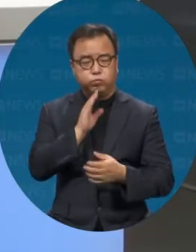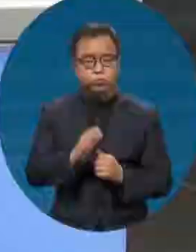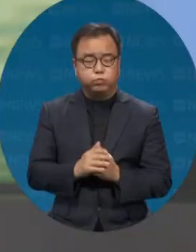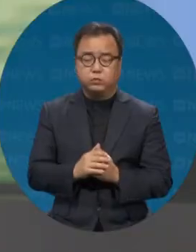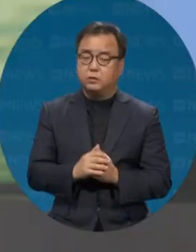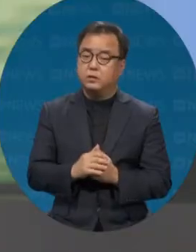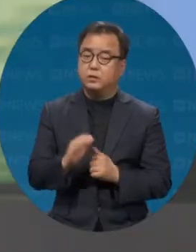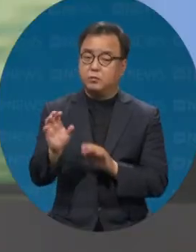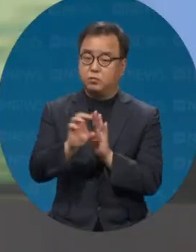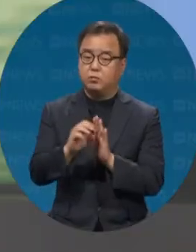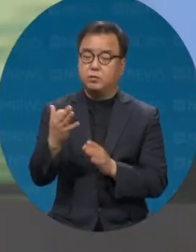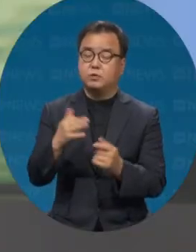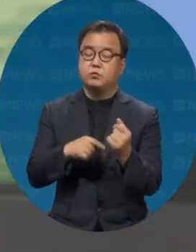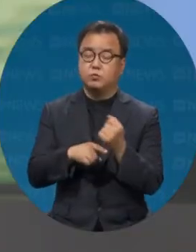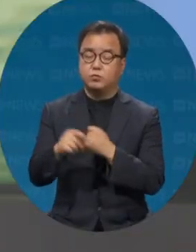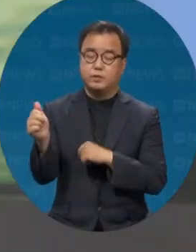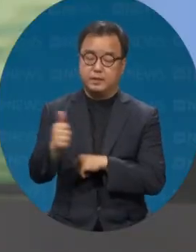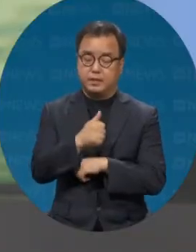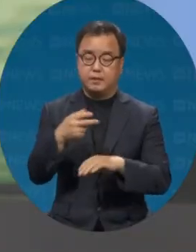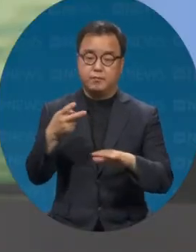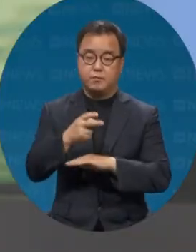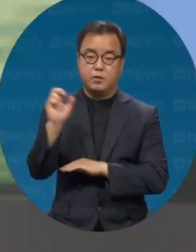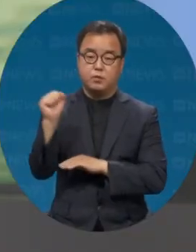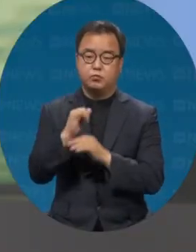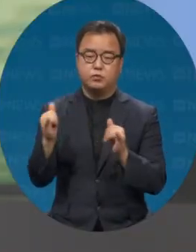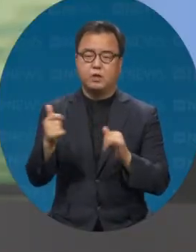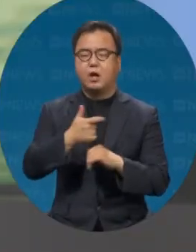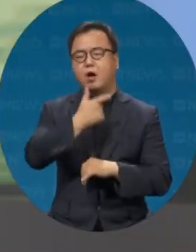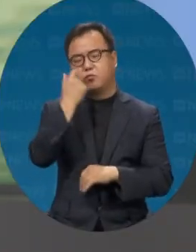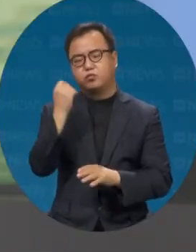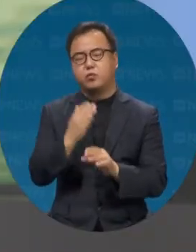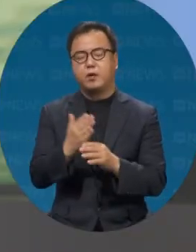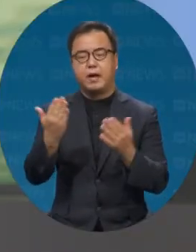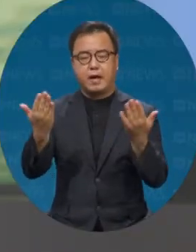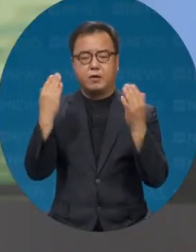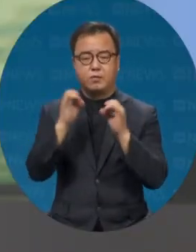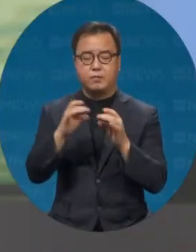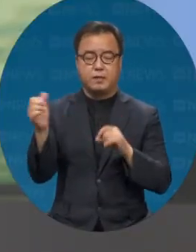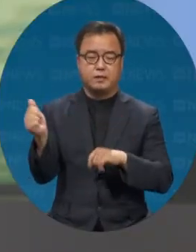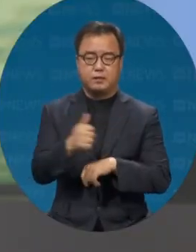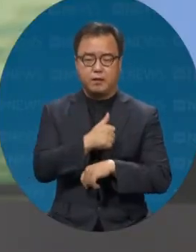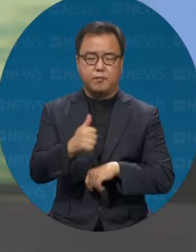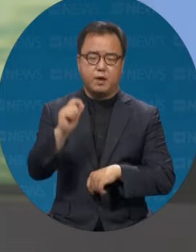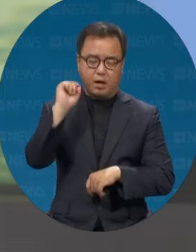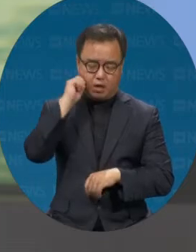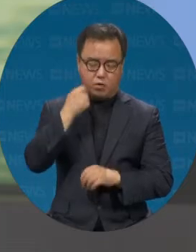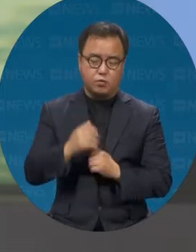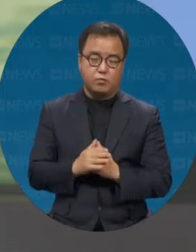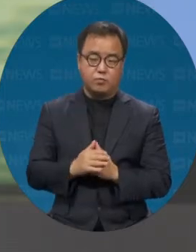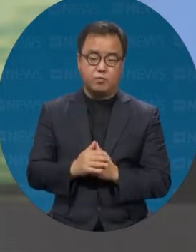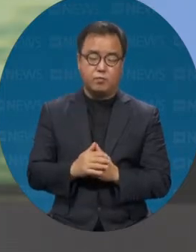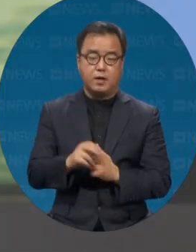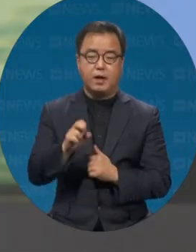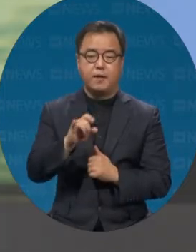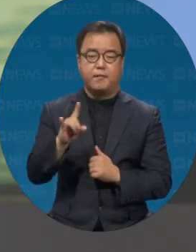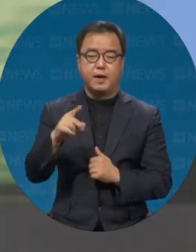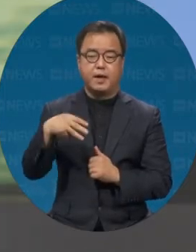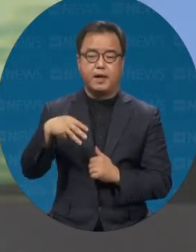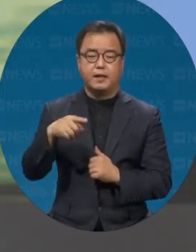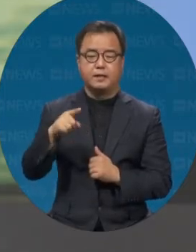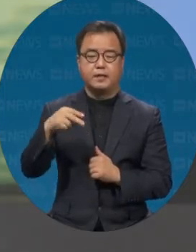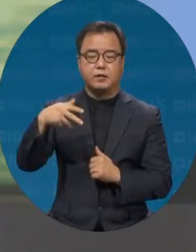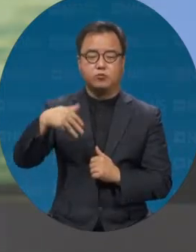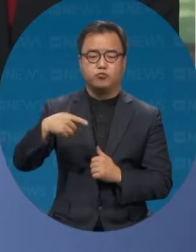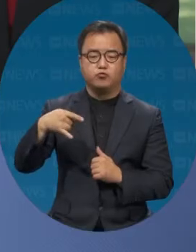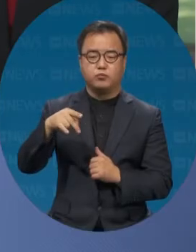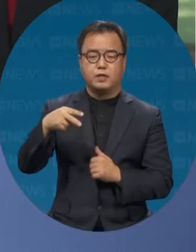여파로 통학버스 인력이 부족해지면서 학교마다 등교 대란을 겪고 있습니다. 예. 이 매사추세츠주를 중심으로 시작된 이 구인난은